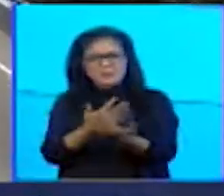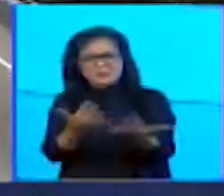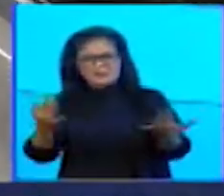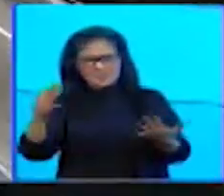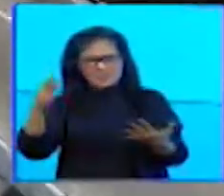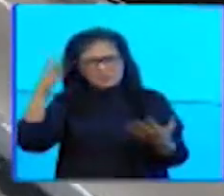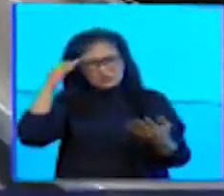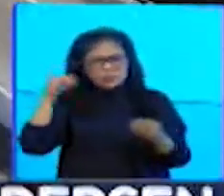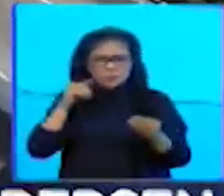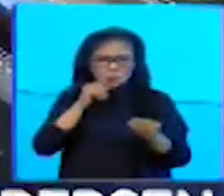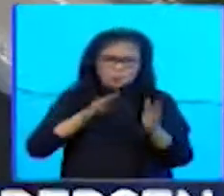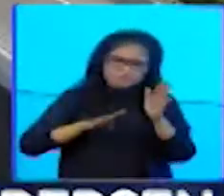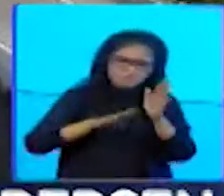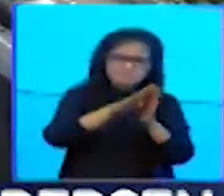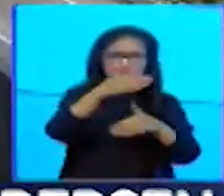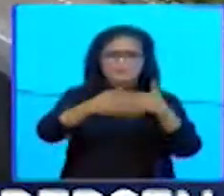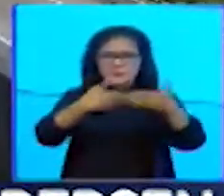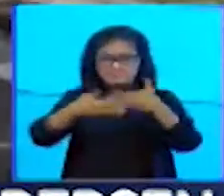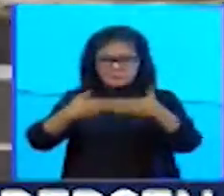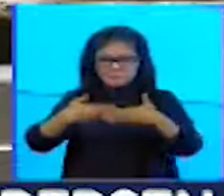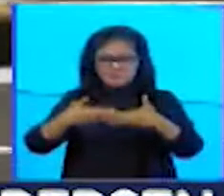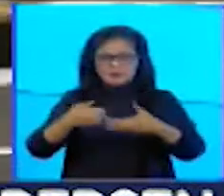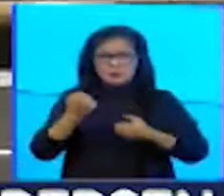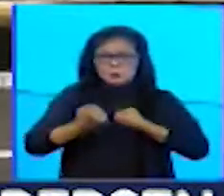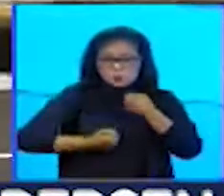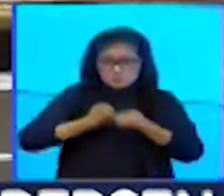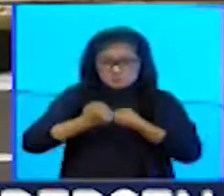ekonomi. Industri manufaktur berkontribusi